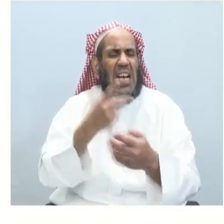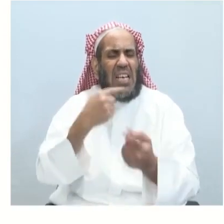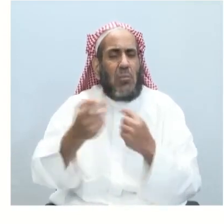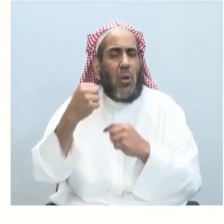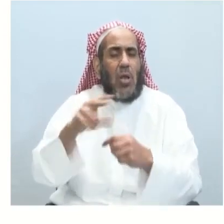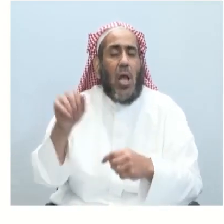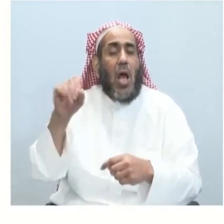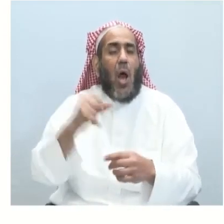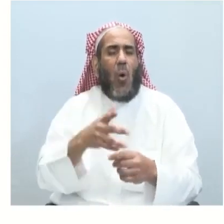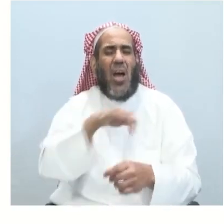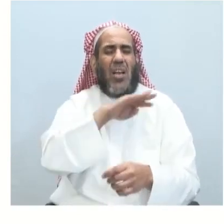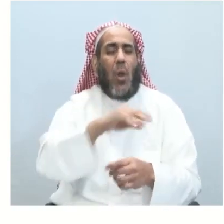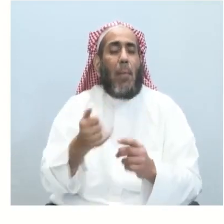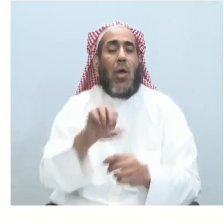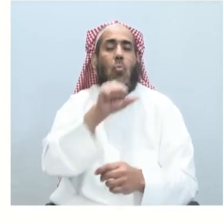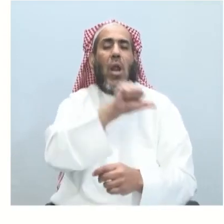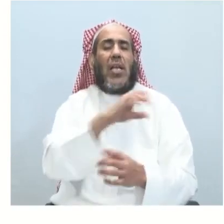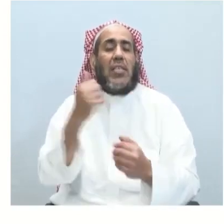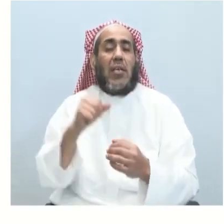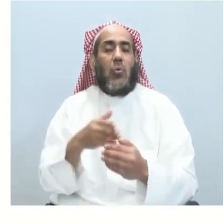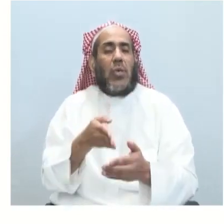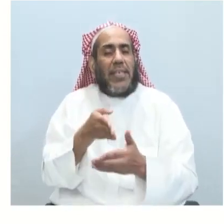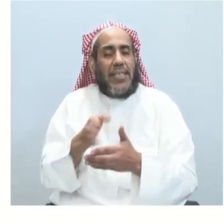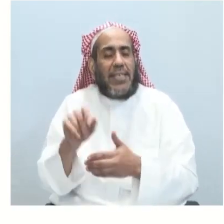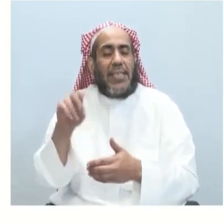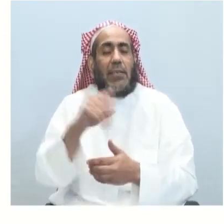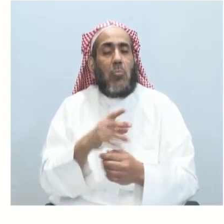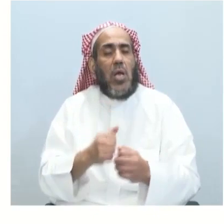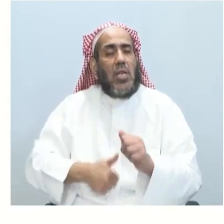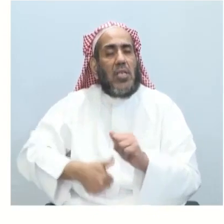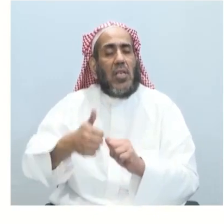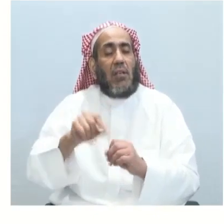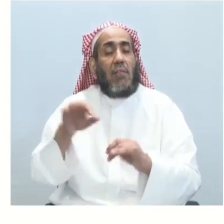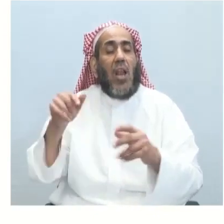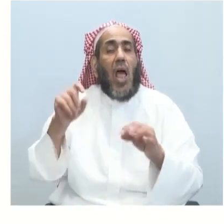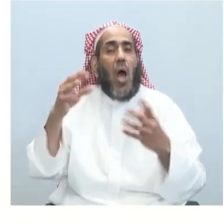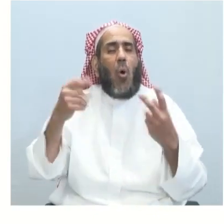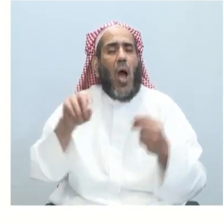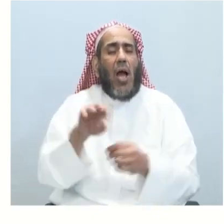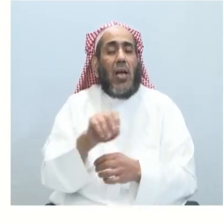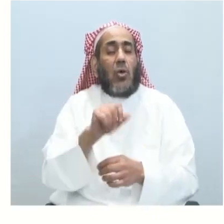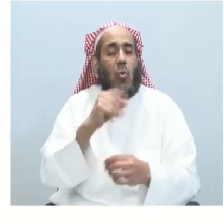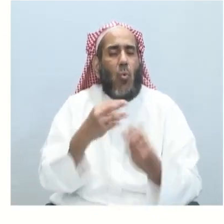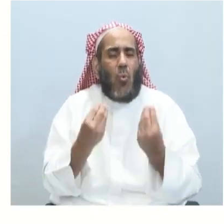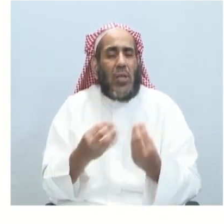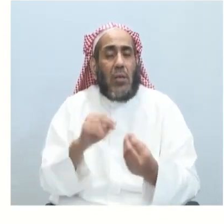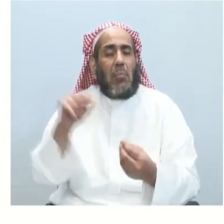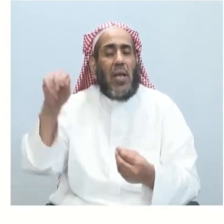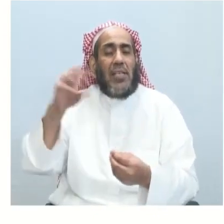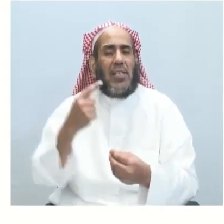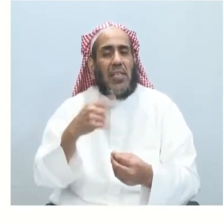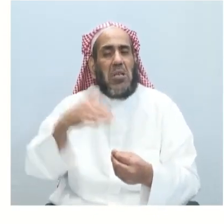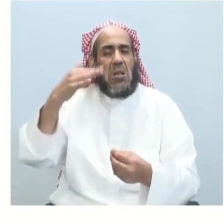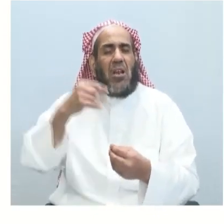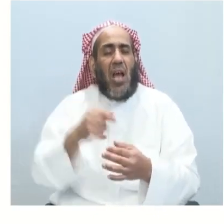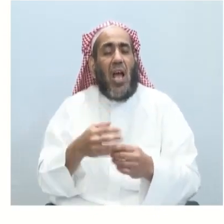هوان الاباء والاجداد سر ان اسطعت في الهواء رويدا لا اختيالا على